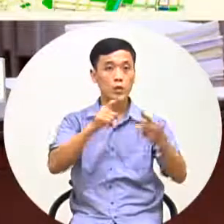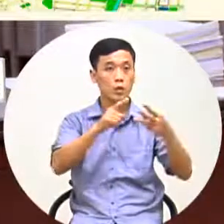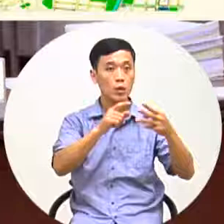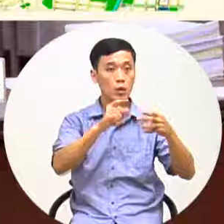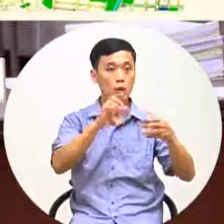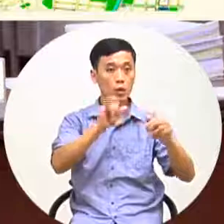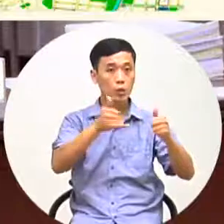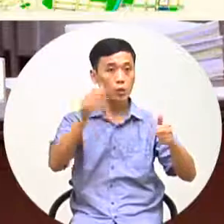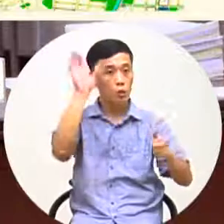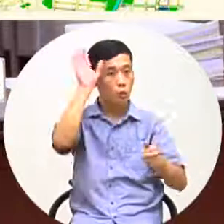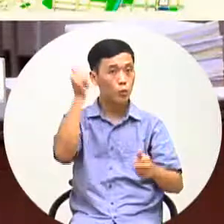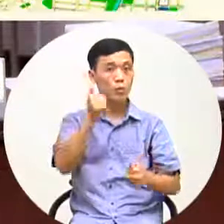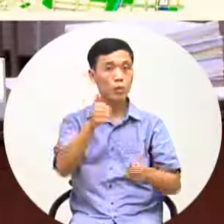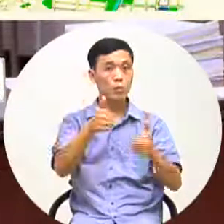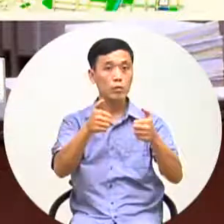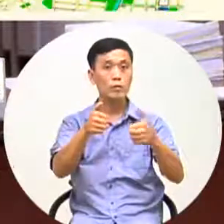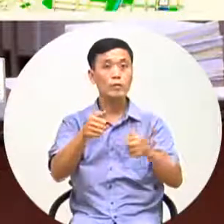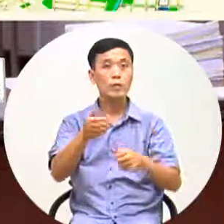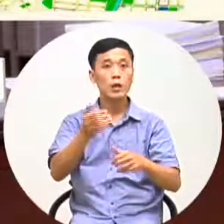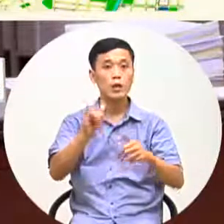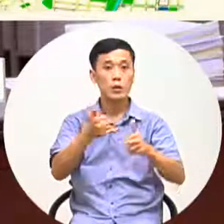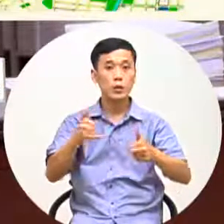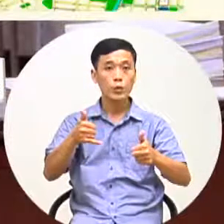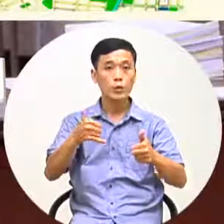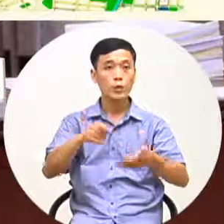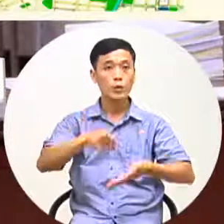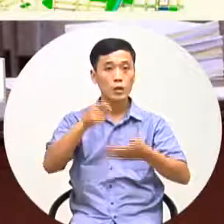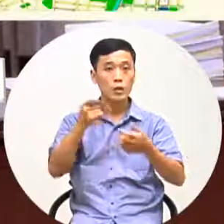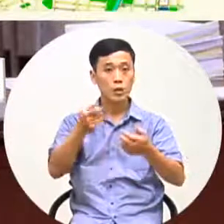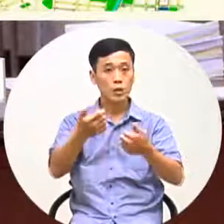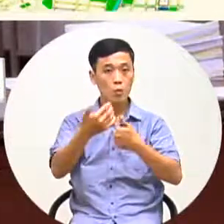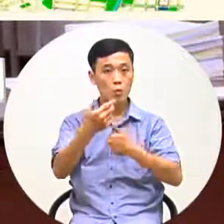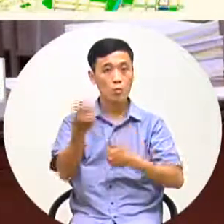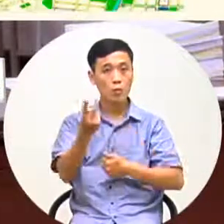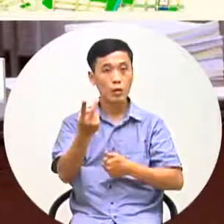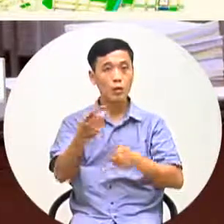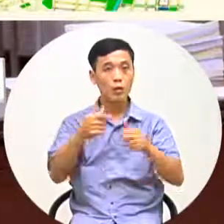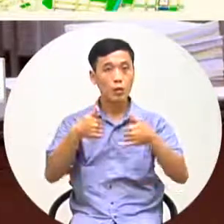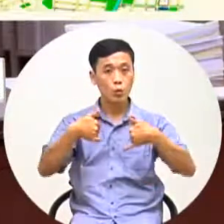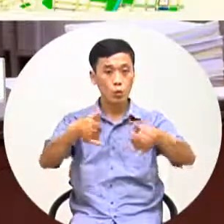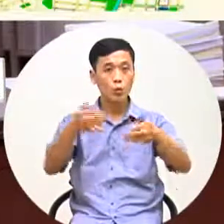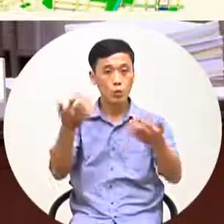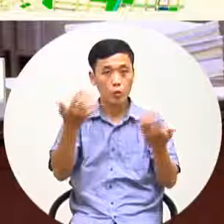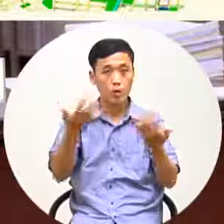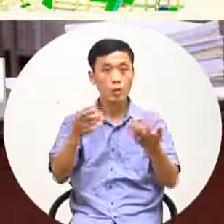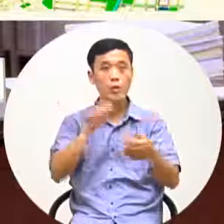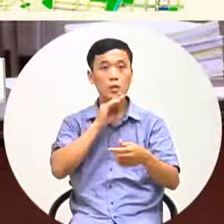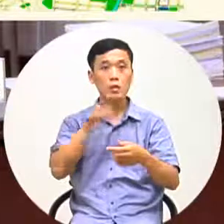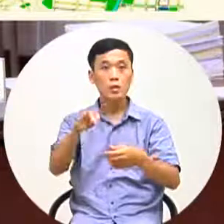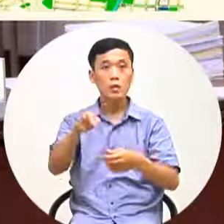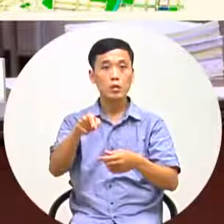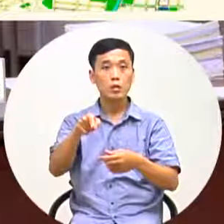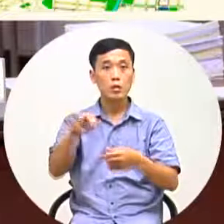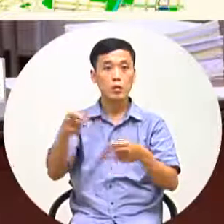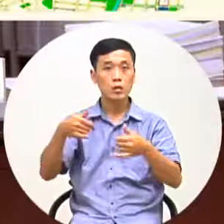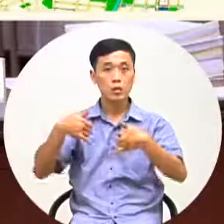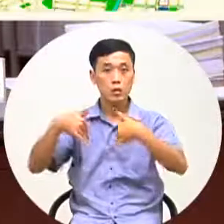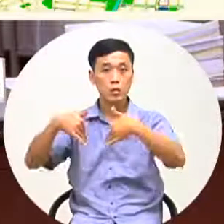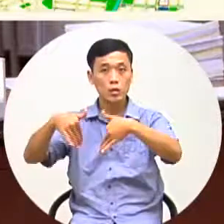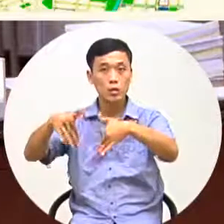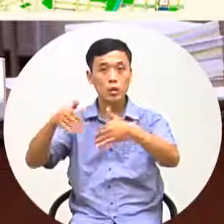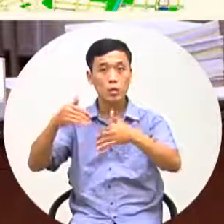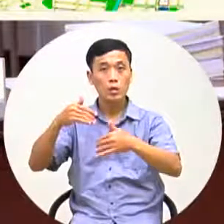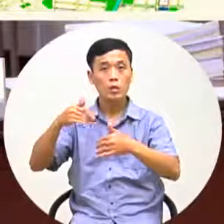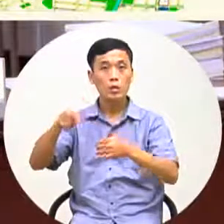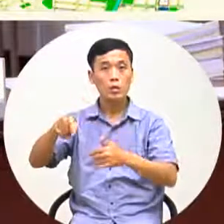那我以往讲到两个问题，两个记性大的问题啦。首先是迄个三公家的案件哦，三公家是大概伫1976年哦，伊就